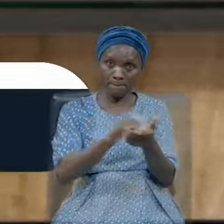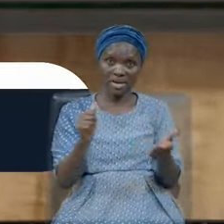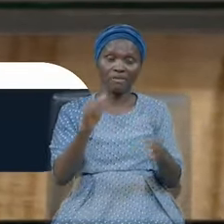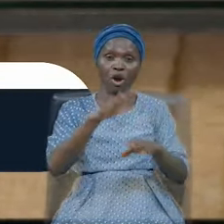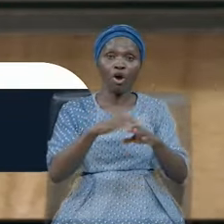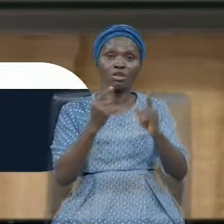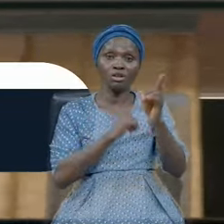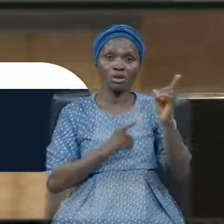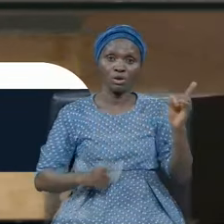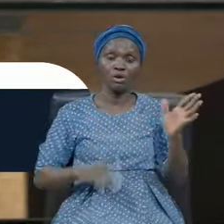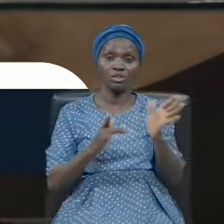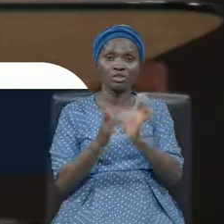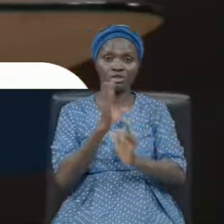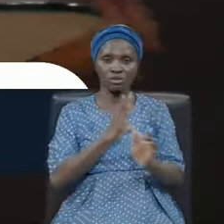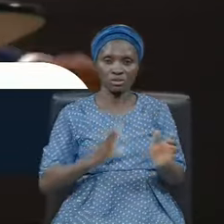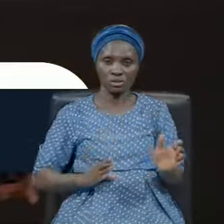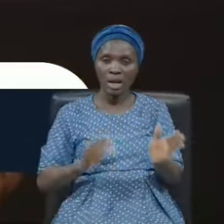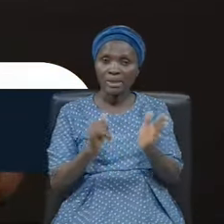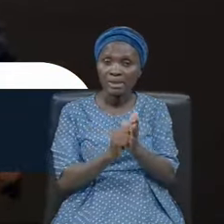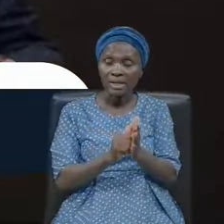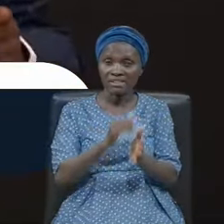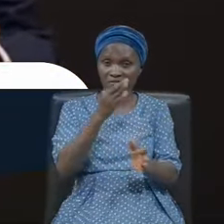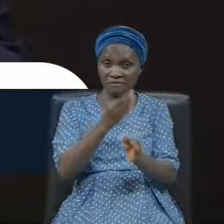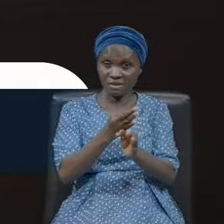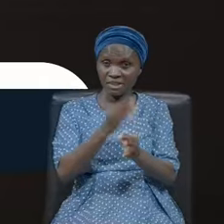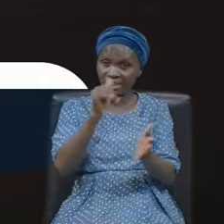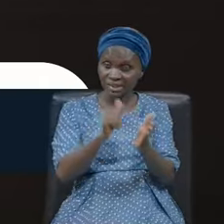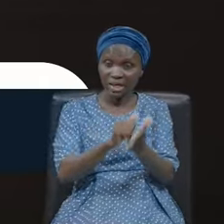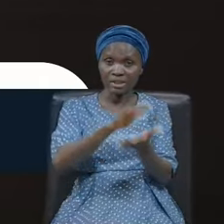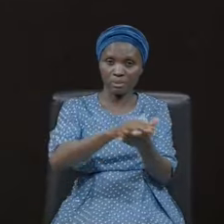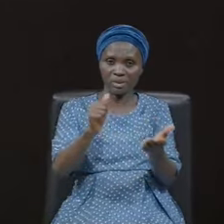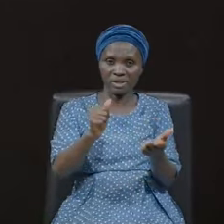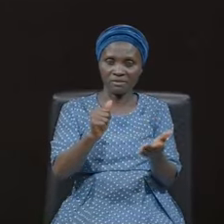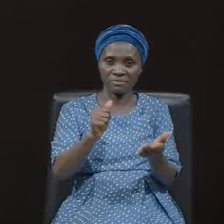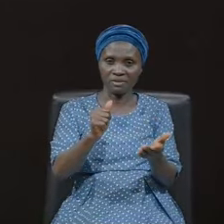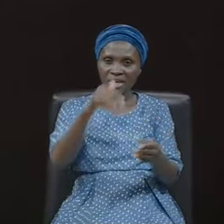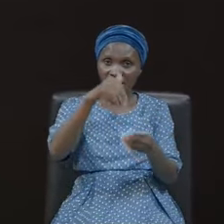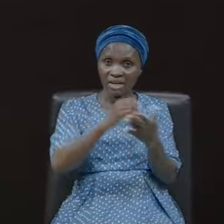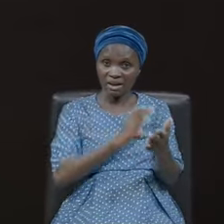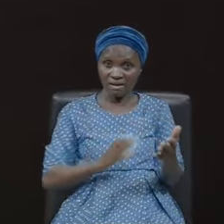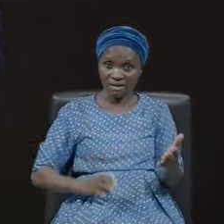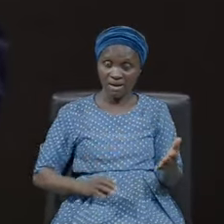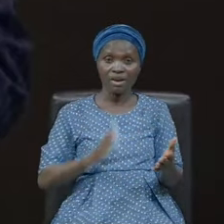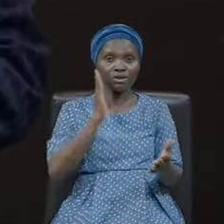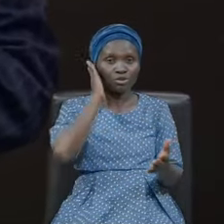Seigneur. Cette croix, cette croyance, cette foi en Christ